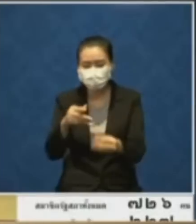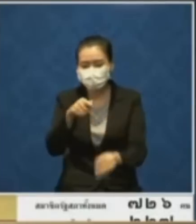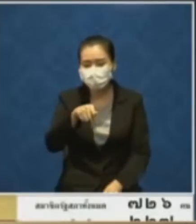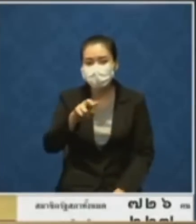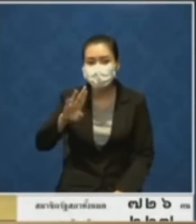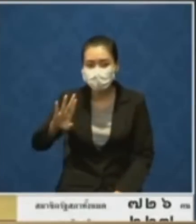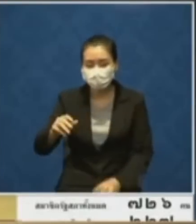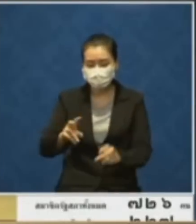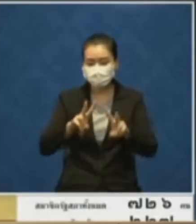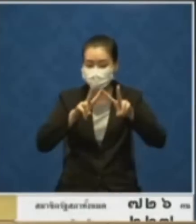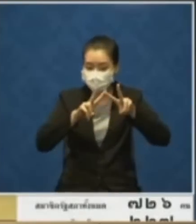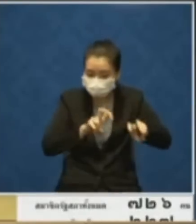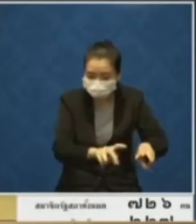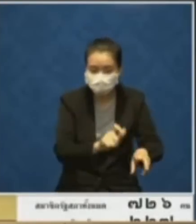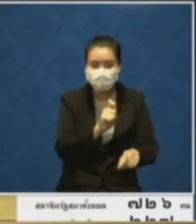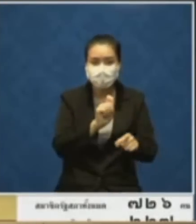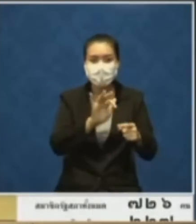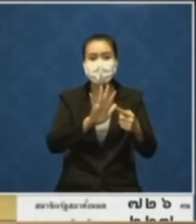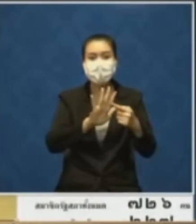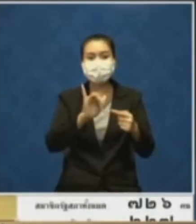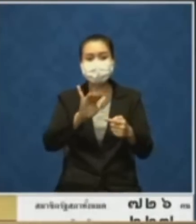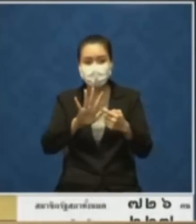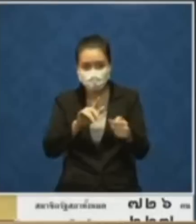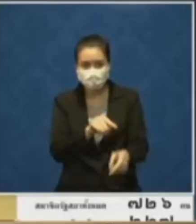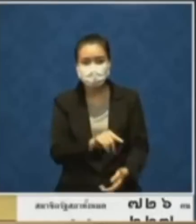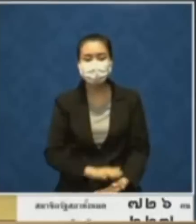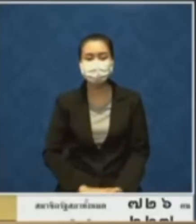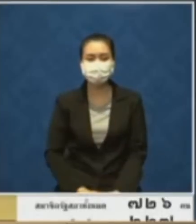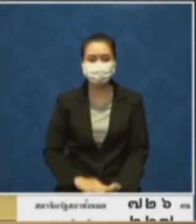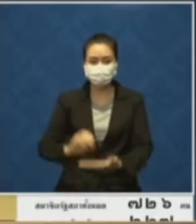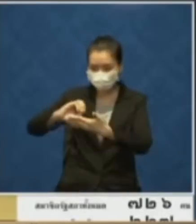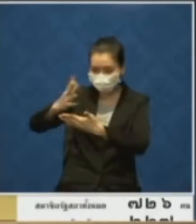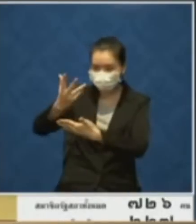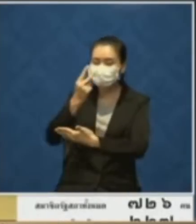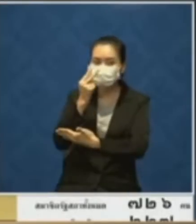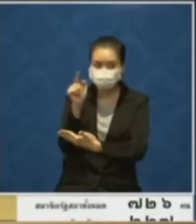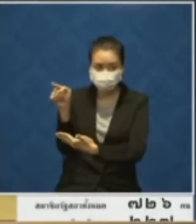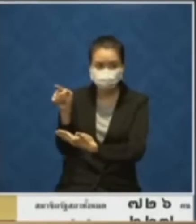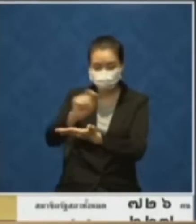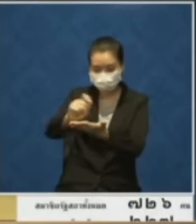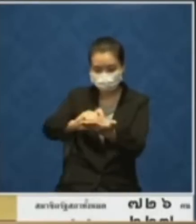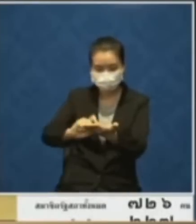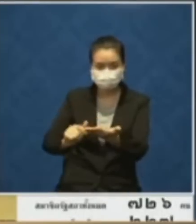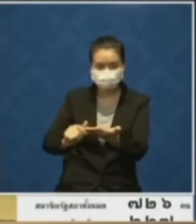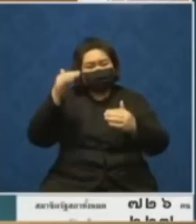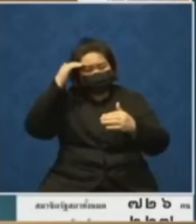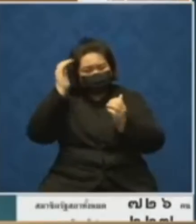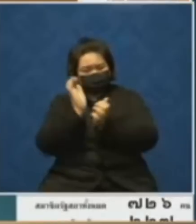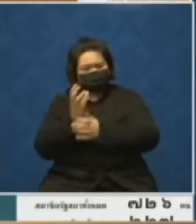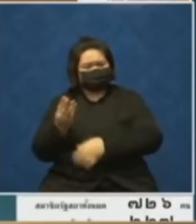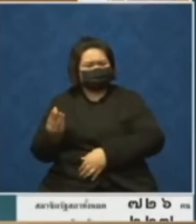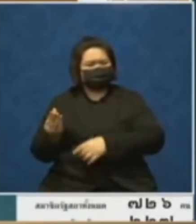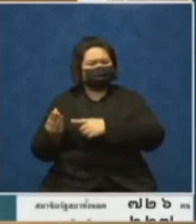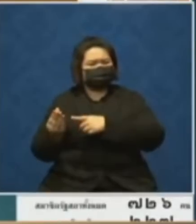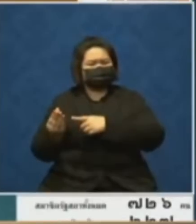ก็วันนี้ที่ประชุมรฐภาีการประชุมร่วมกันของรฐภานะคะแล้วกมีการเพียนา ร่างพรบ.ตำรจแห่งชาติซึงก